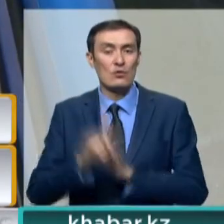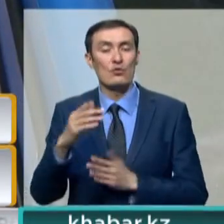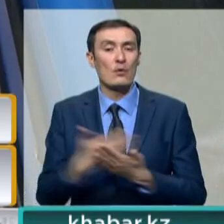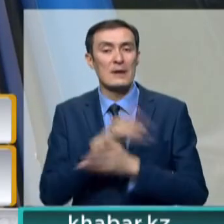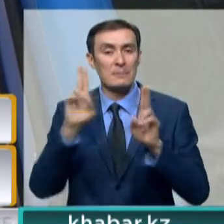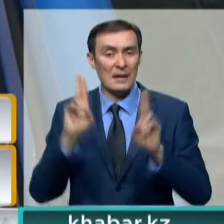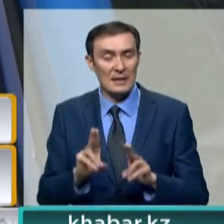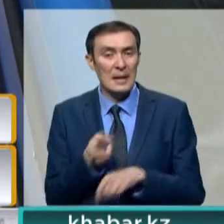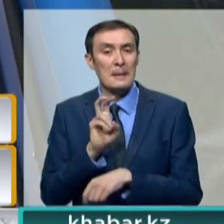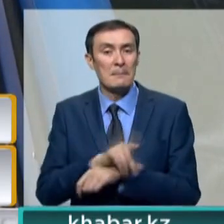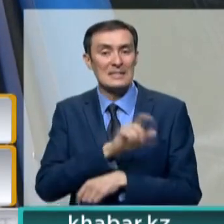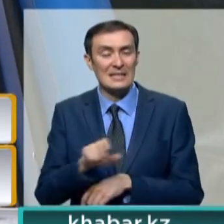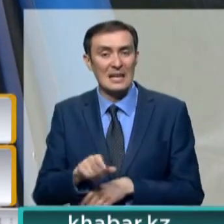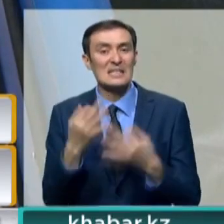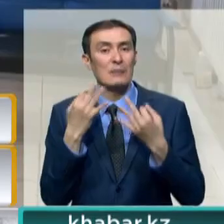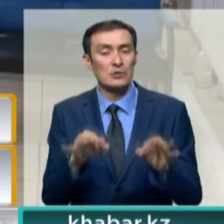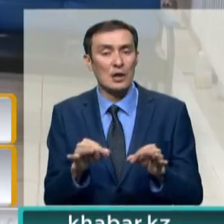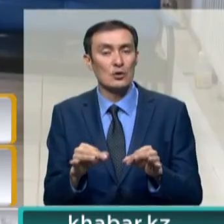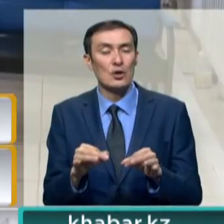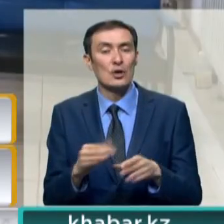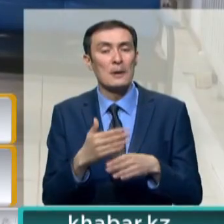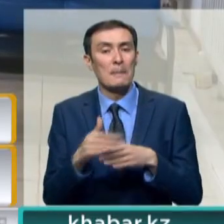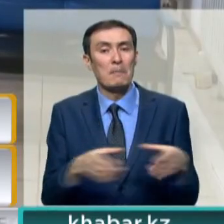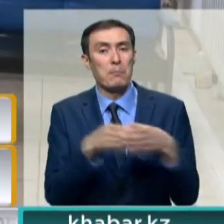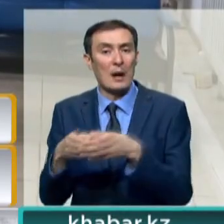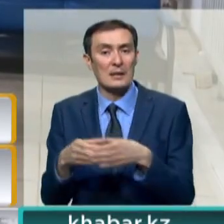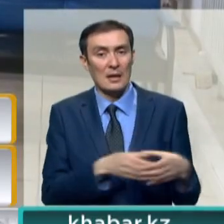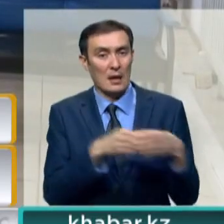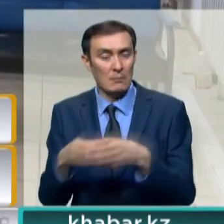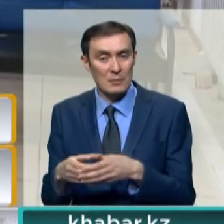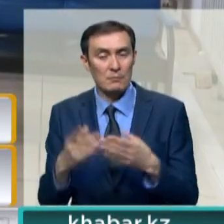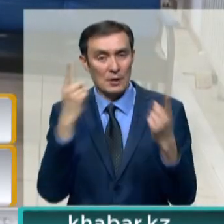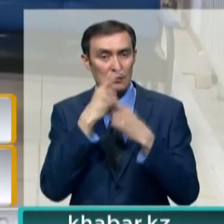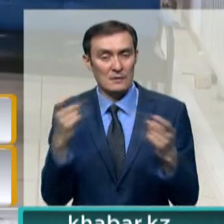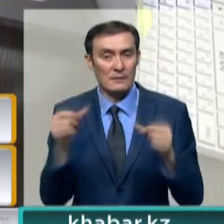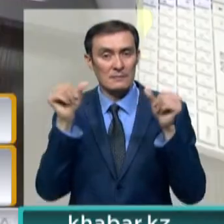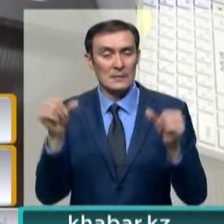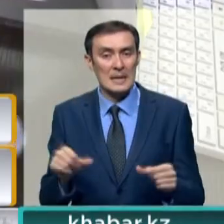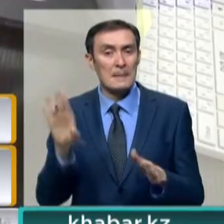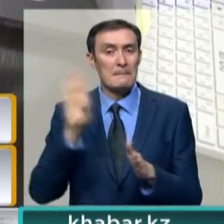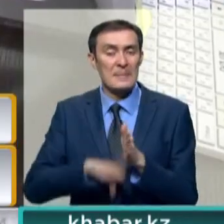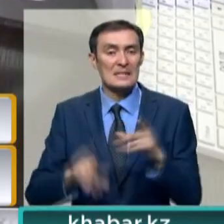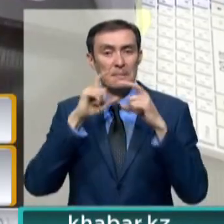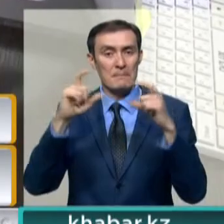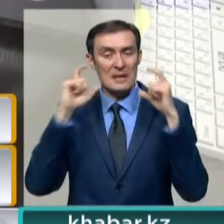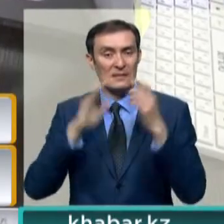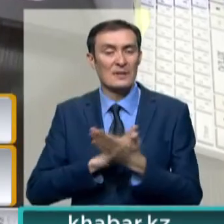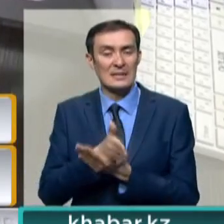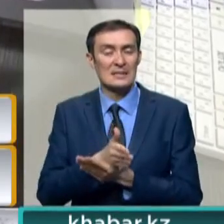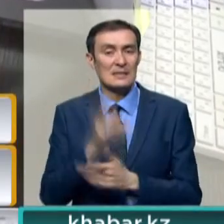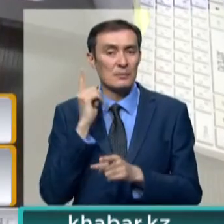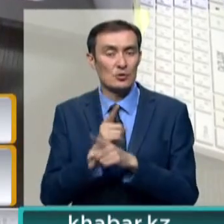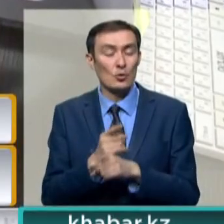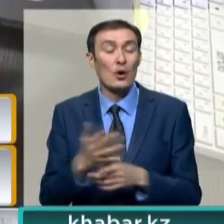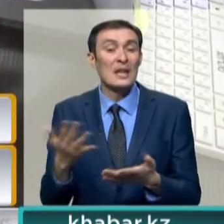новые правила. Посетителей запускают партиями. На дверях в ЦОНе появилось предупреждение – без масок не входить. Правда,